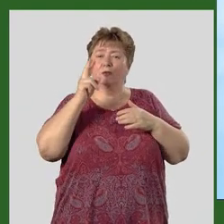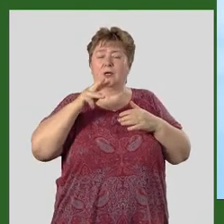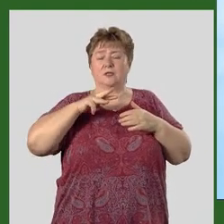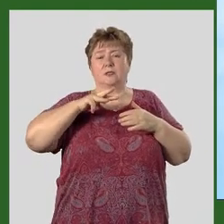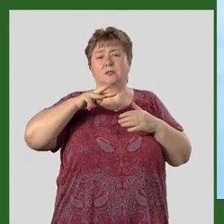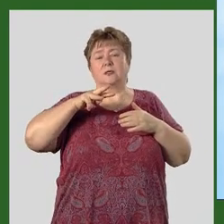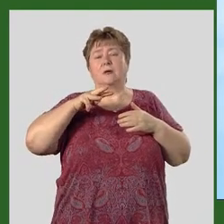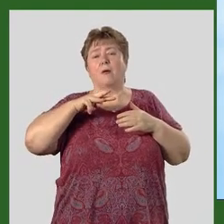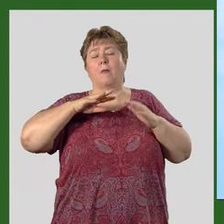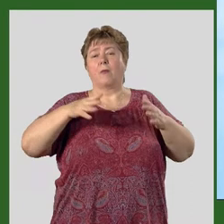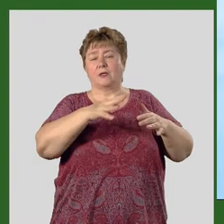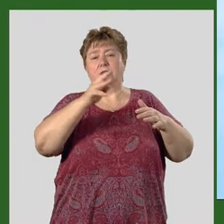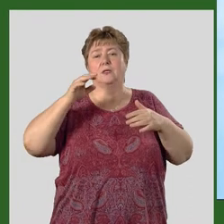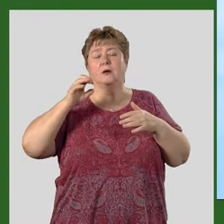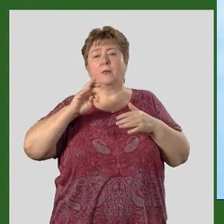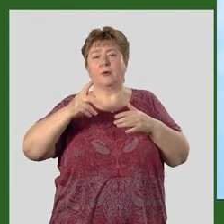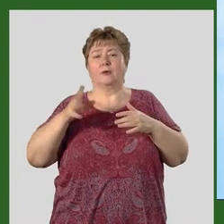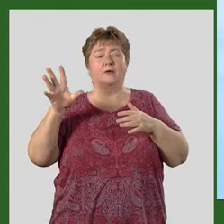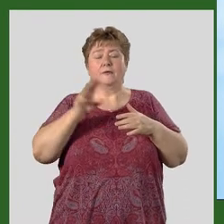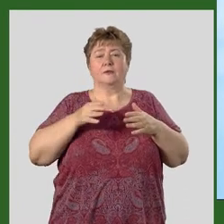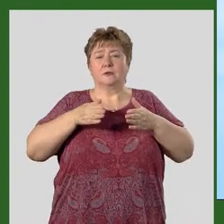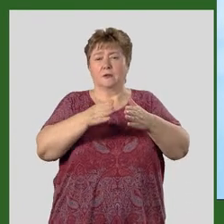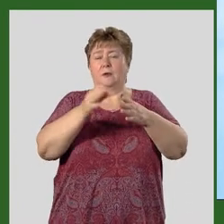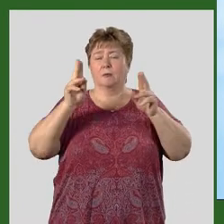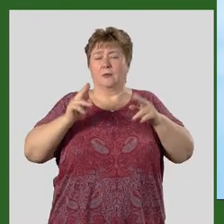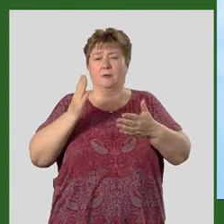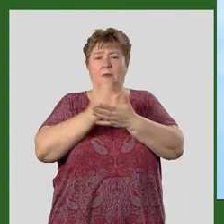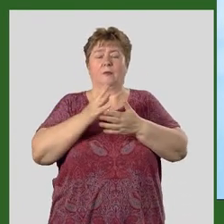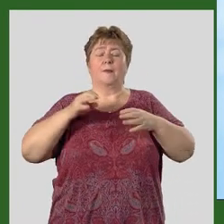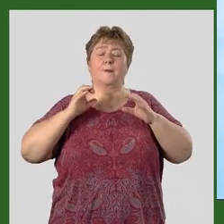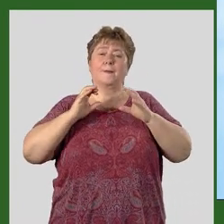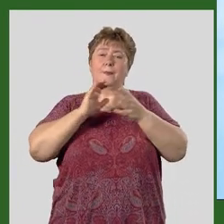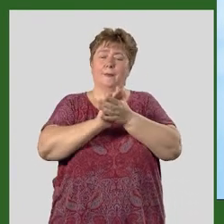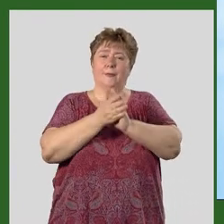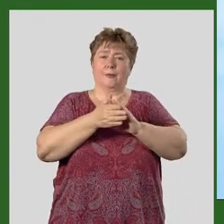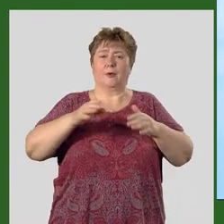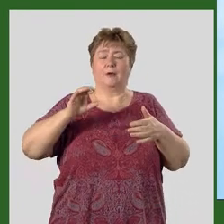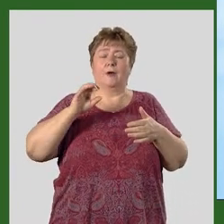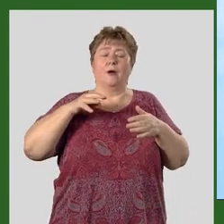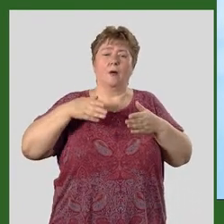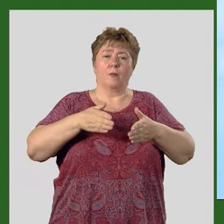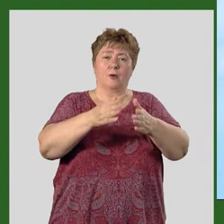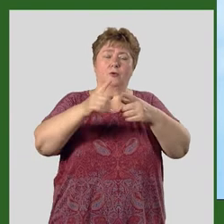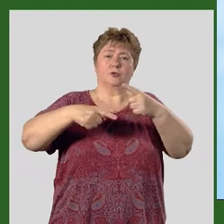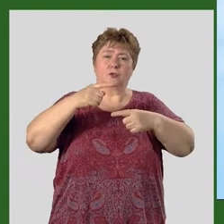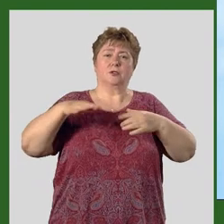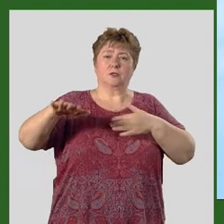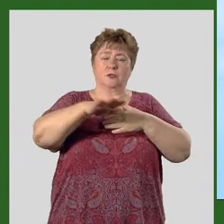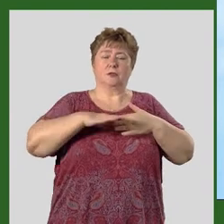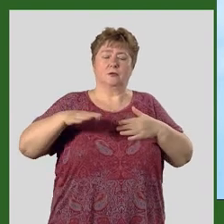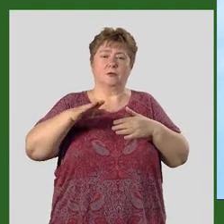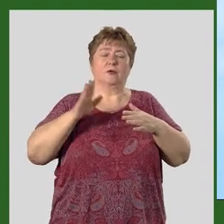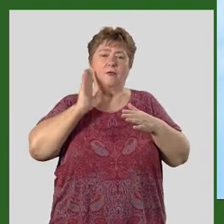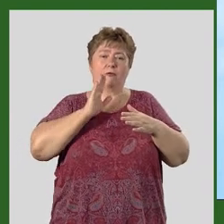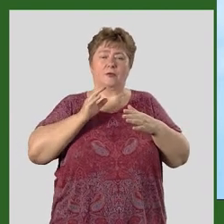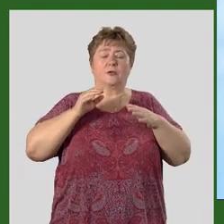миль. Суда всех государств пользуются правом мирного прохода через территориальные воды при